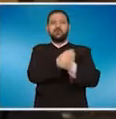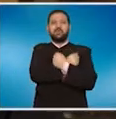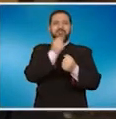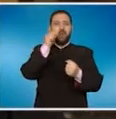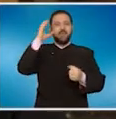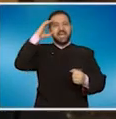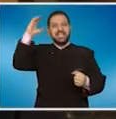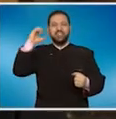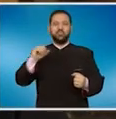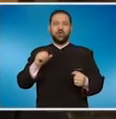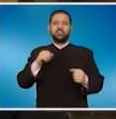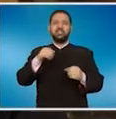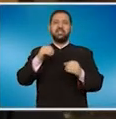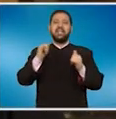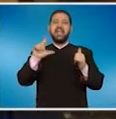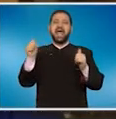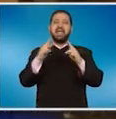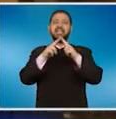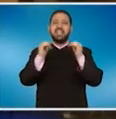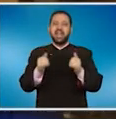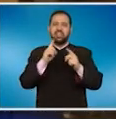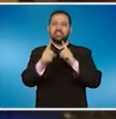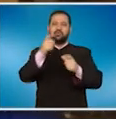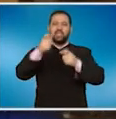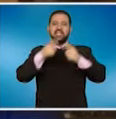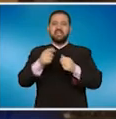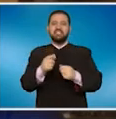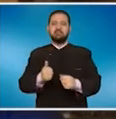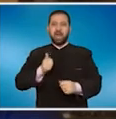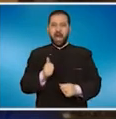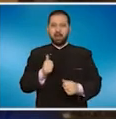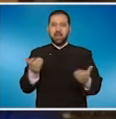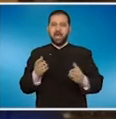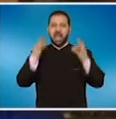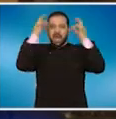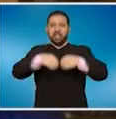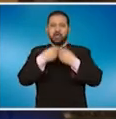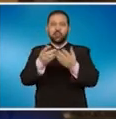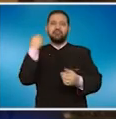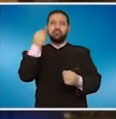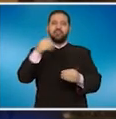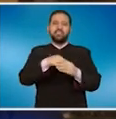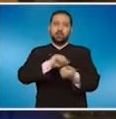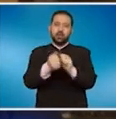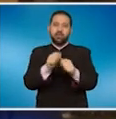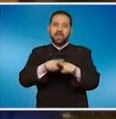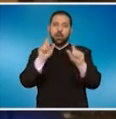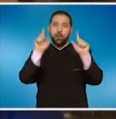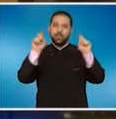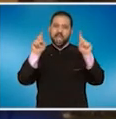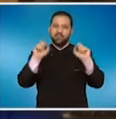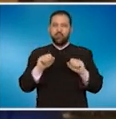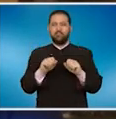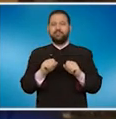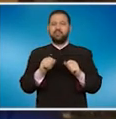Doamnelor, domnilor, bine v-am regăsit! În ediția aceasta vorbim despre armele pe care ni le dă Dumnezeu în lupta cu necuratul,